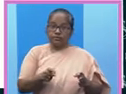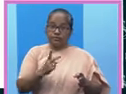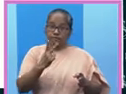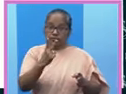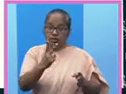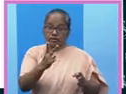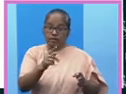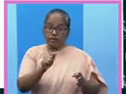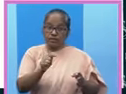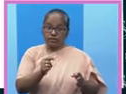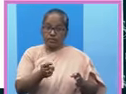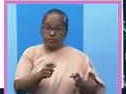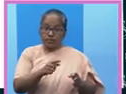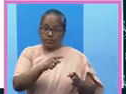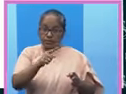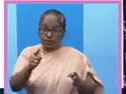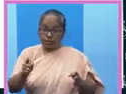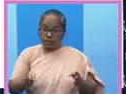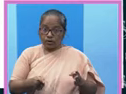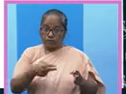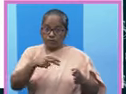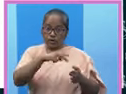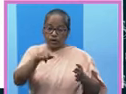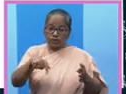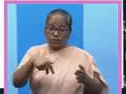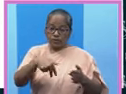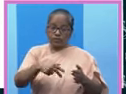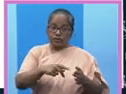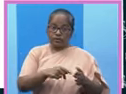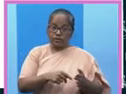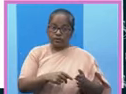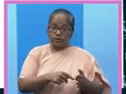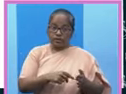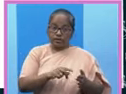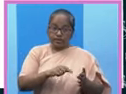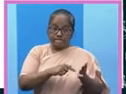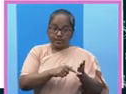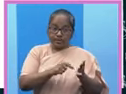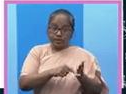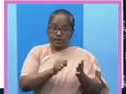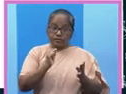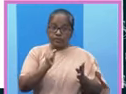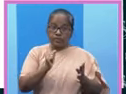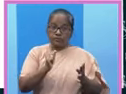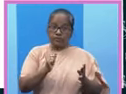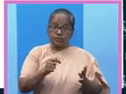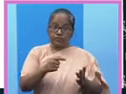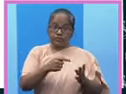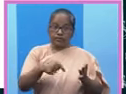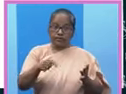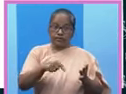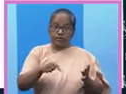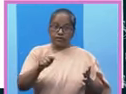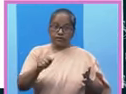சரிங்களா? இதுதான் இந்த வட்ட கோண பகுதியினுடைய வில்லி நீளம். இது தாங்கி இருக்கக்கூடிய மைய கோணம் எவ்வளவு?